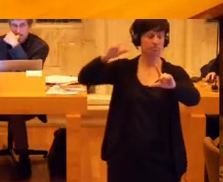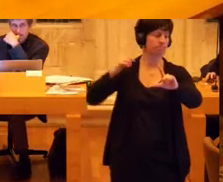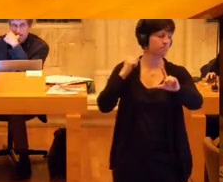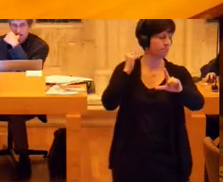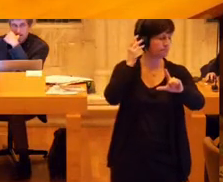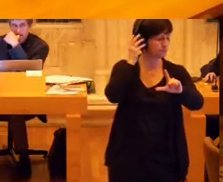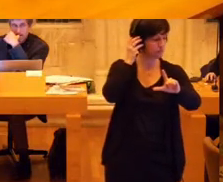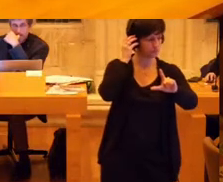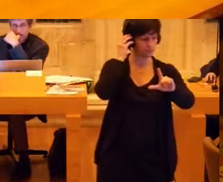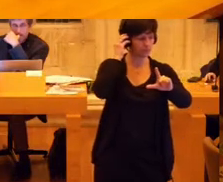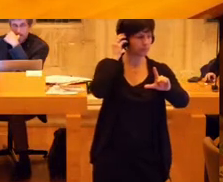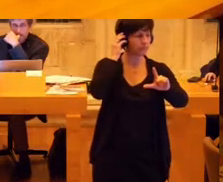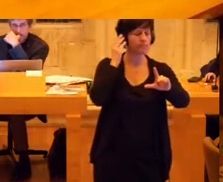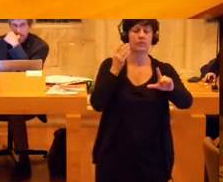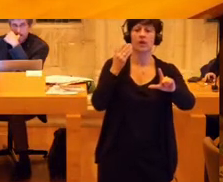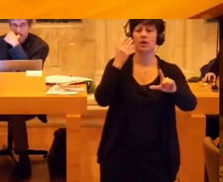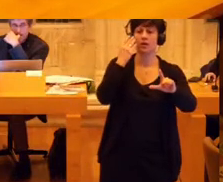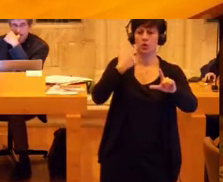territoire de Caen-la-Mer.